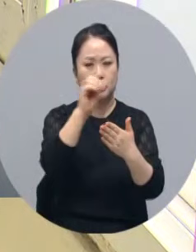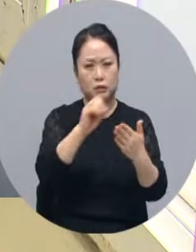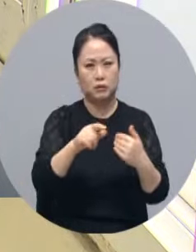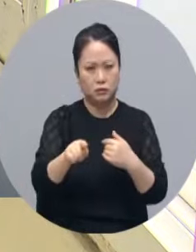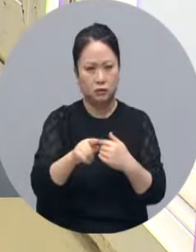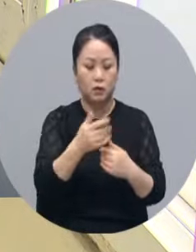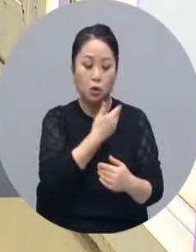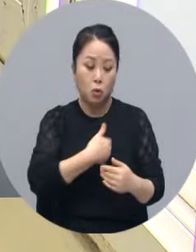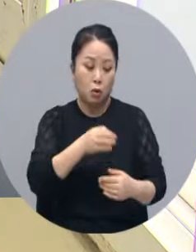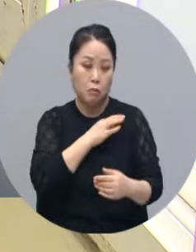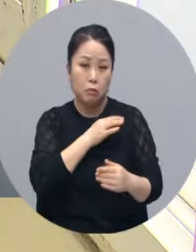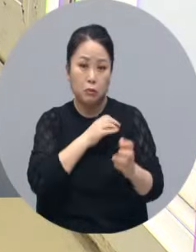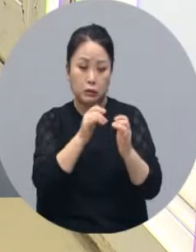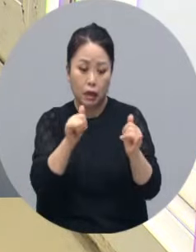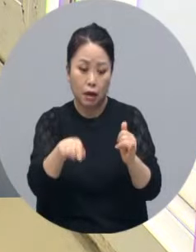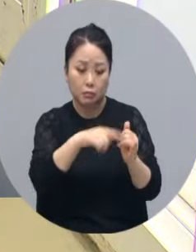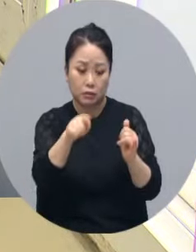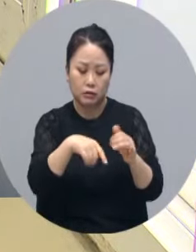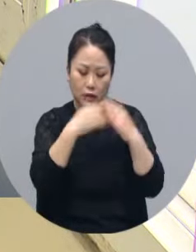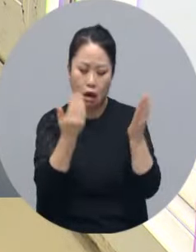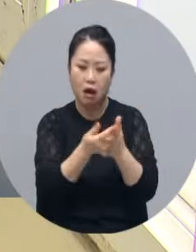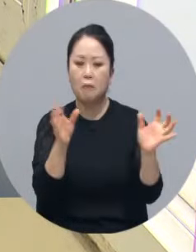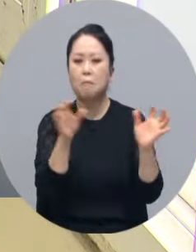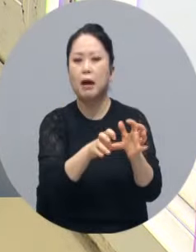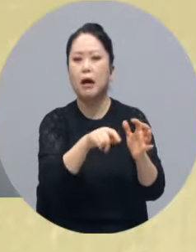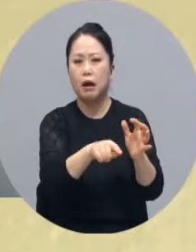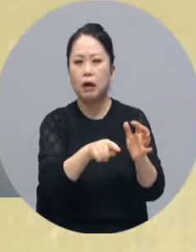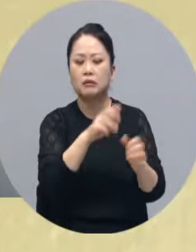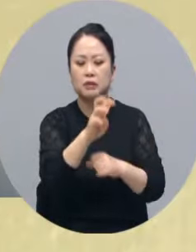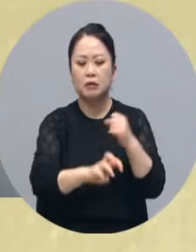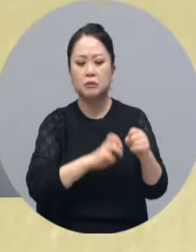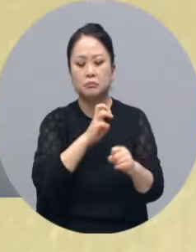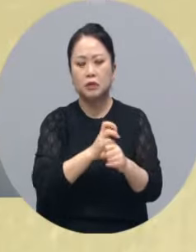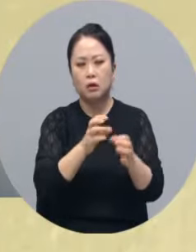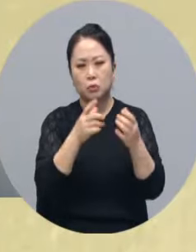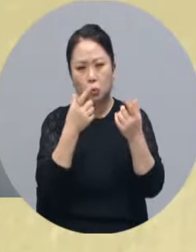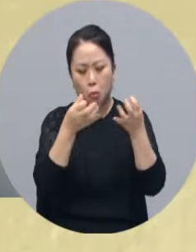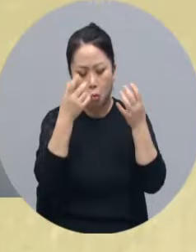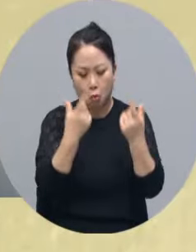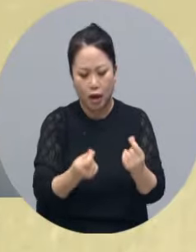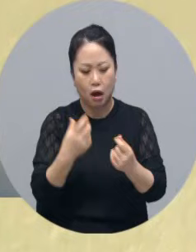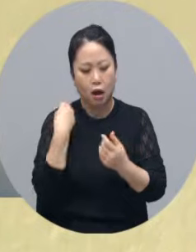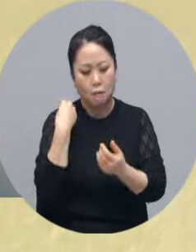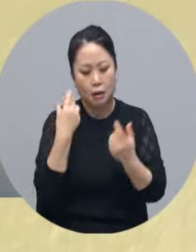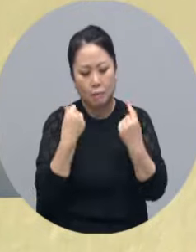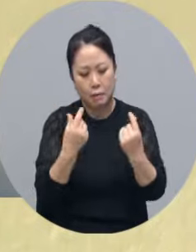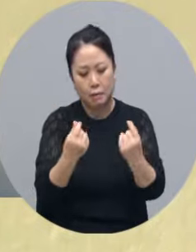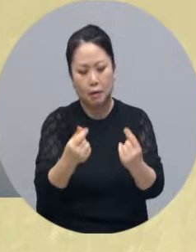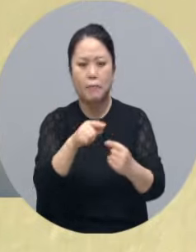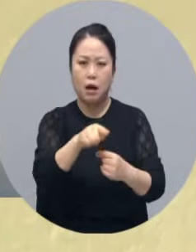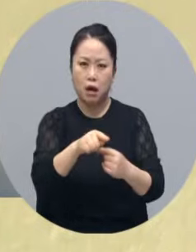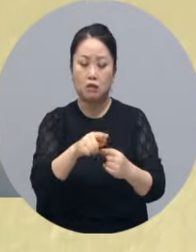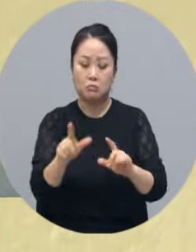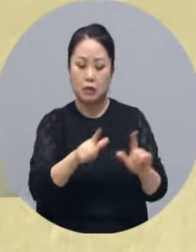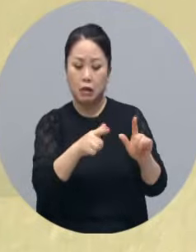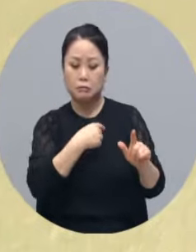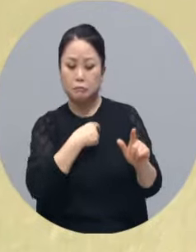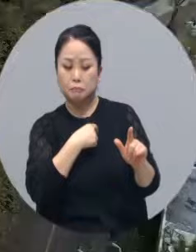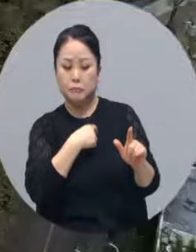거잖아요. 30년 넘게 한 형태로 그대로 굳어버리니까 소위 말하는 기피 지역이